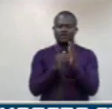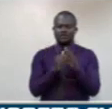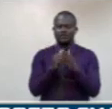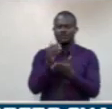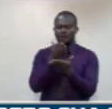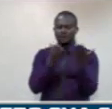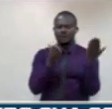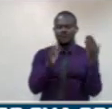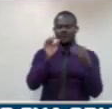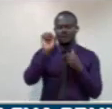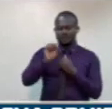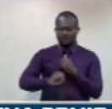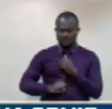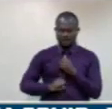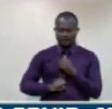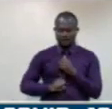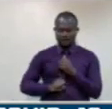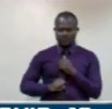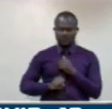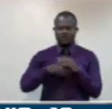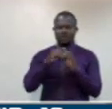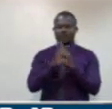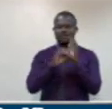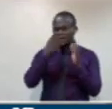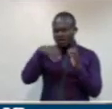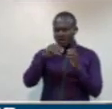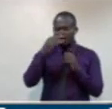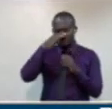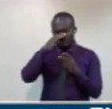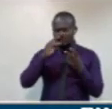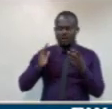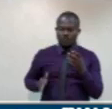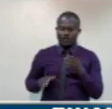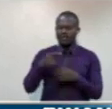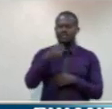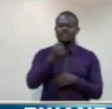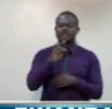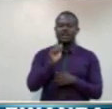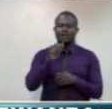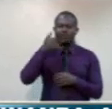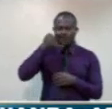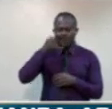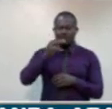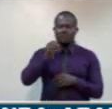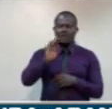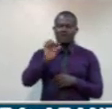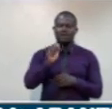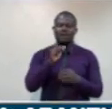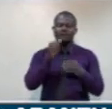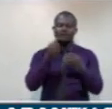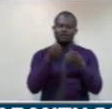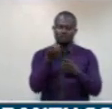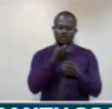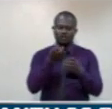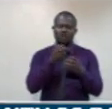tw'intara y'amajyepfo nko mu turere twa Ruhango Nyanza Huye Gisagara Nyaruguru na Nyamagabe ingendo zirabujwe guhera saa